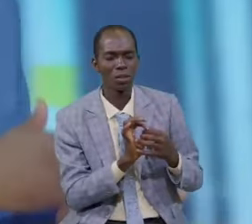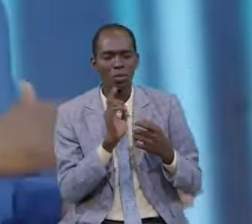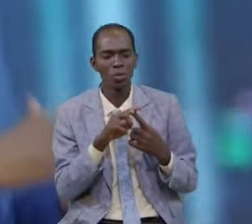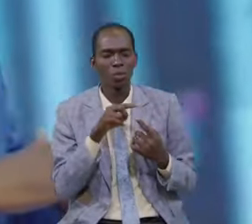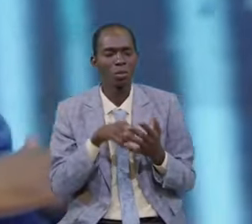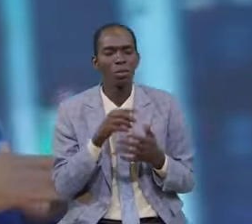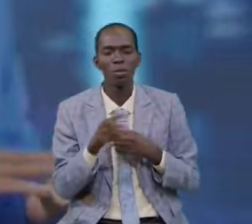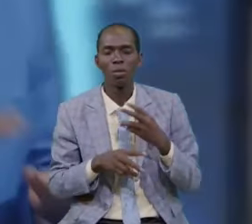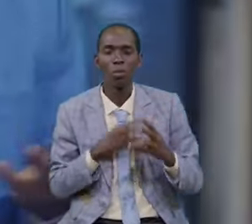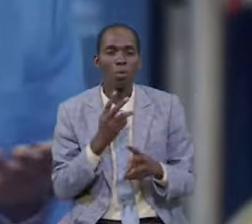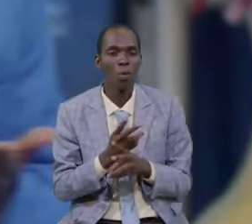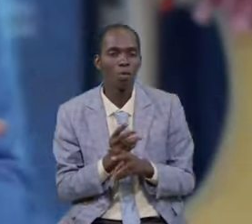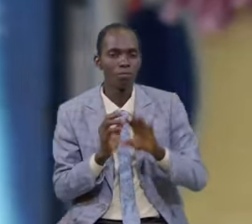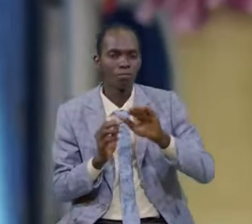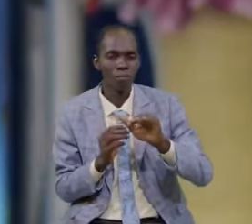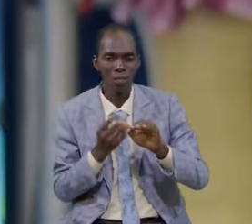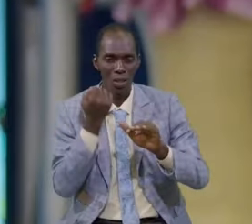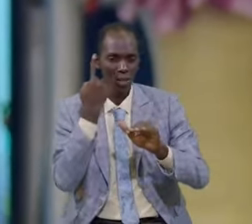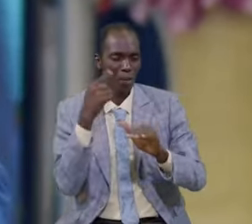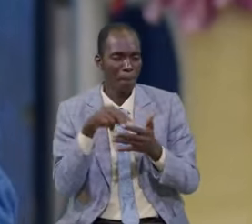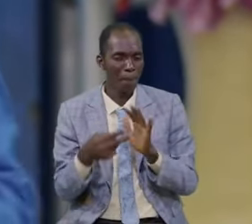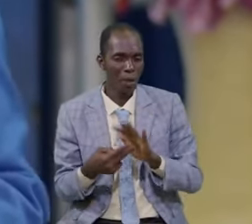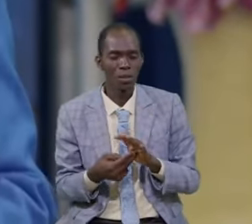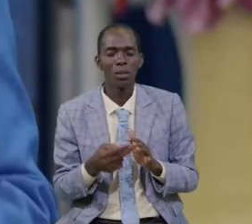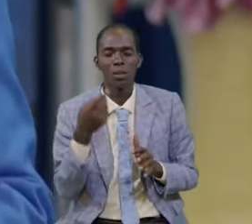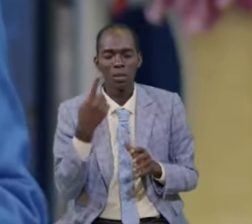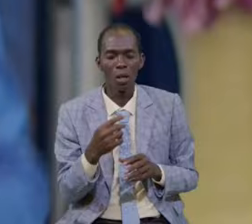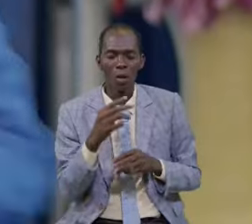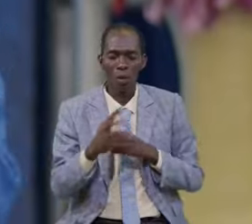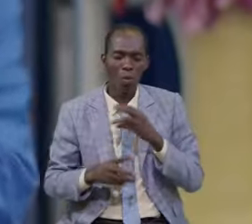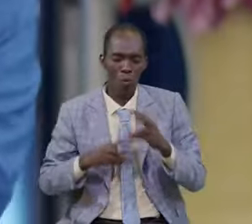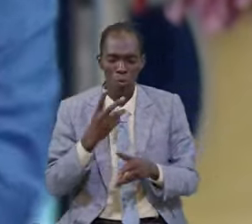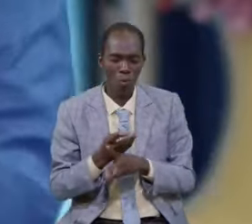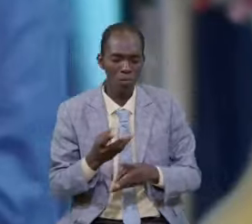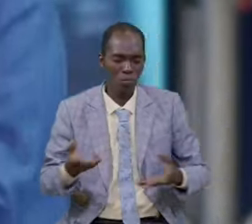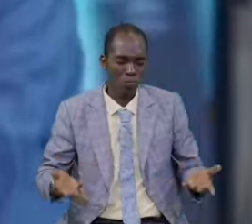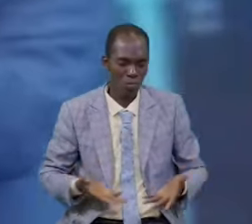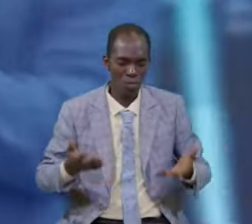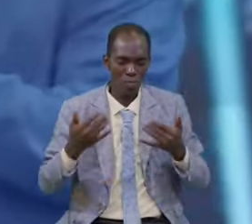pas comprendre, est en train de chuter, chuter, chuter.